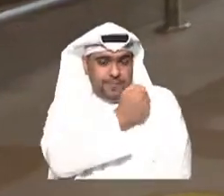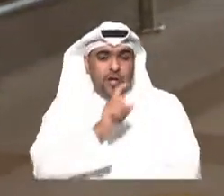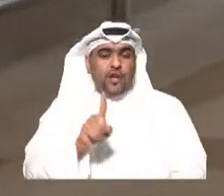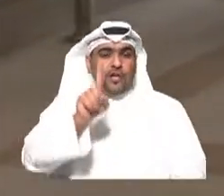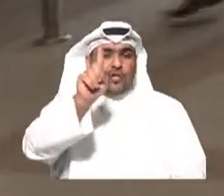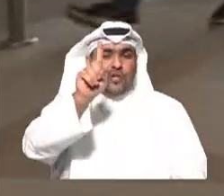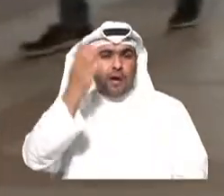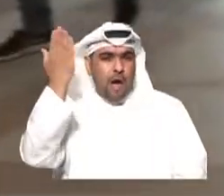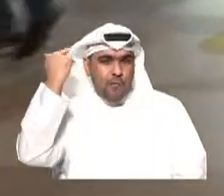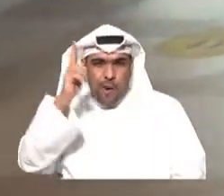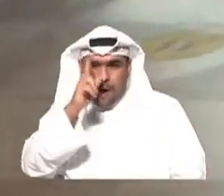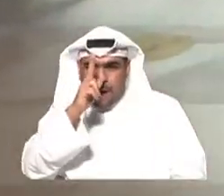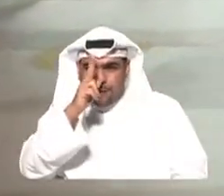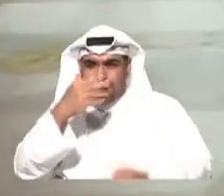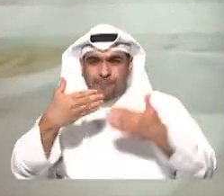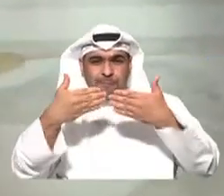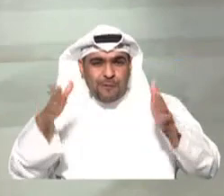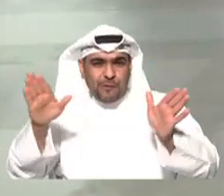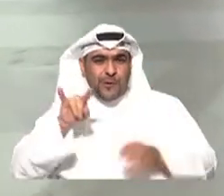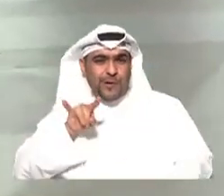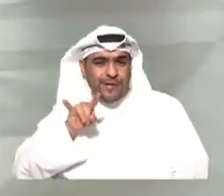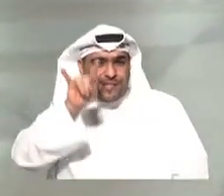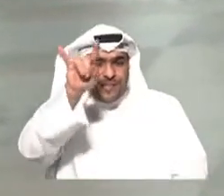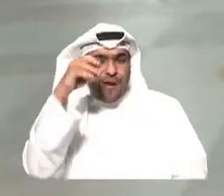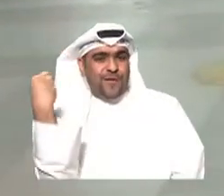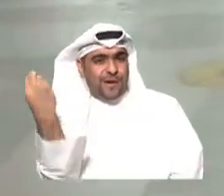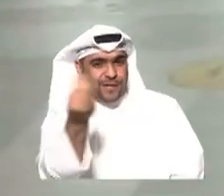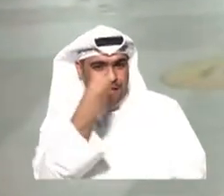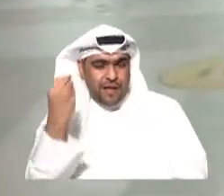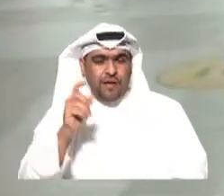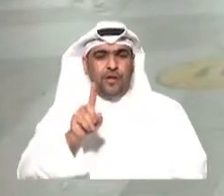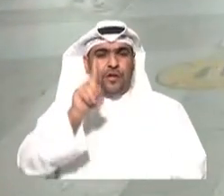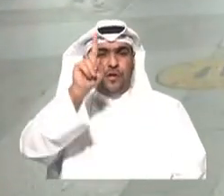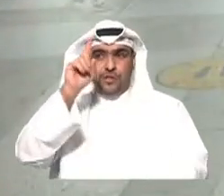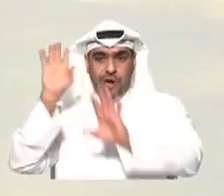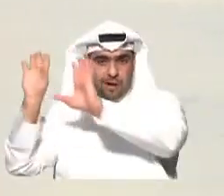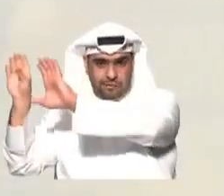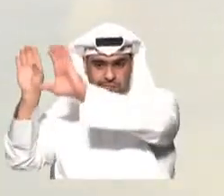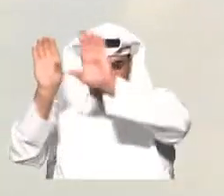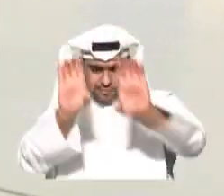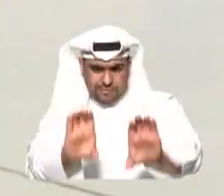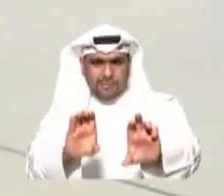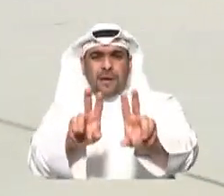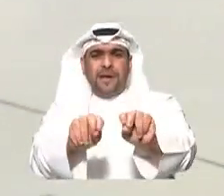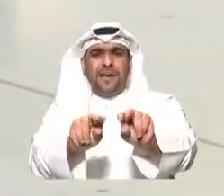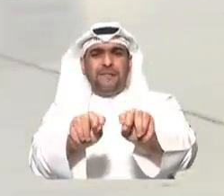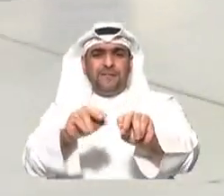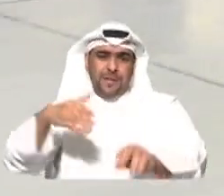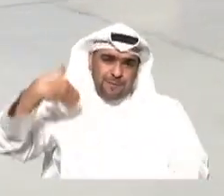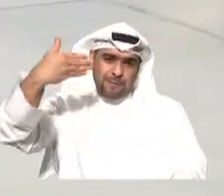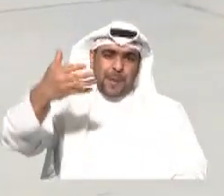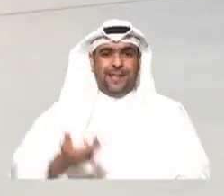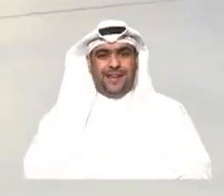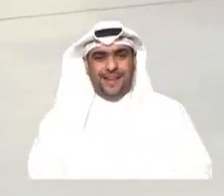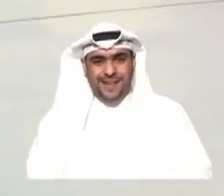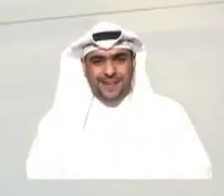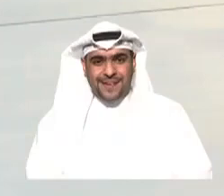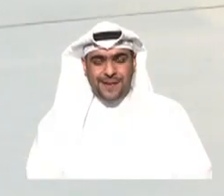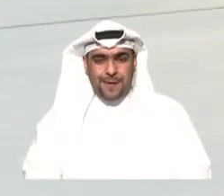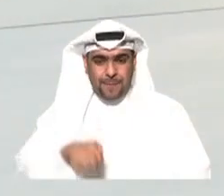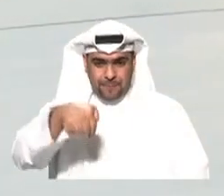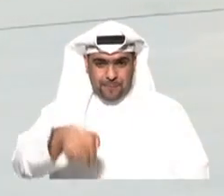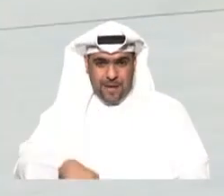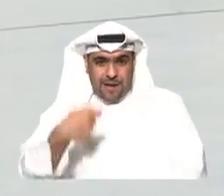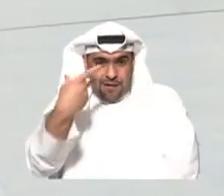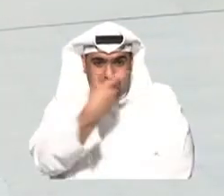الافضل تلقي اللقاح قبل قرار السفر الى اي وجهه في العالم، فالتطعيم بنظر الكثيرين وقايه من